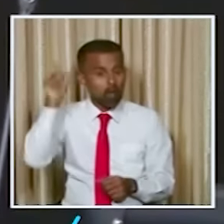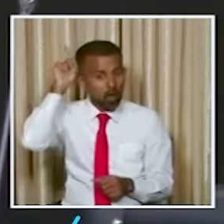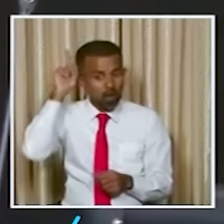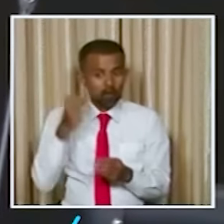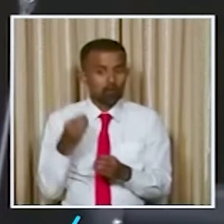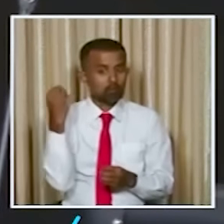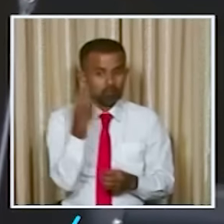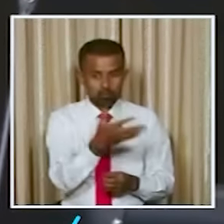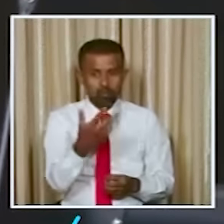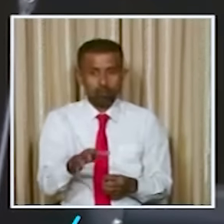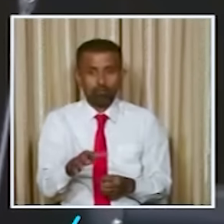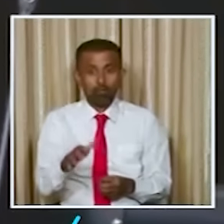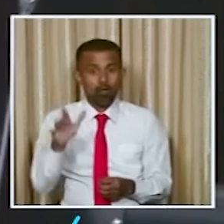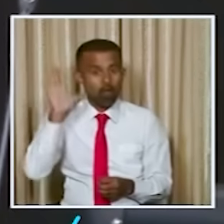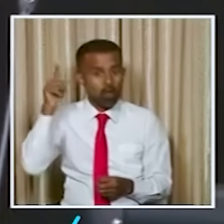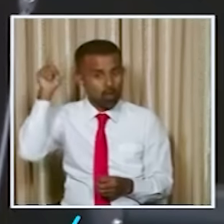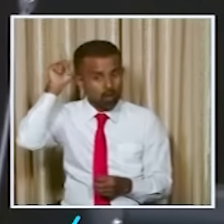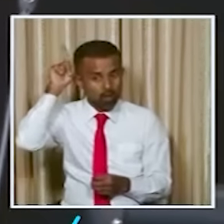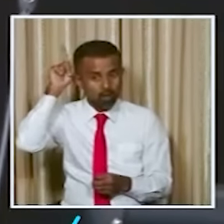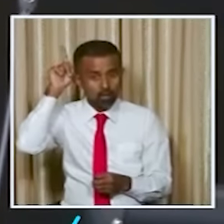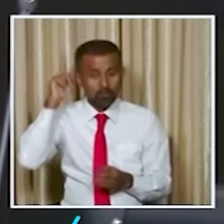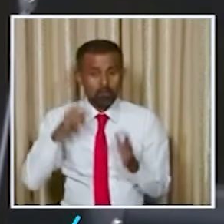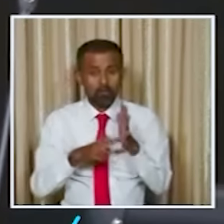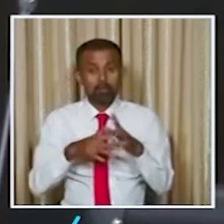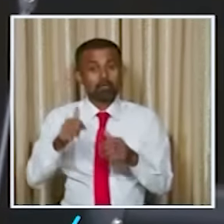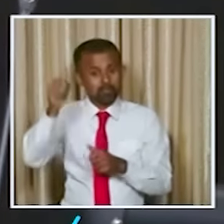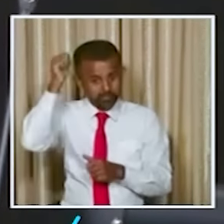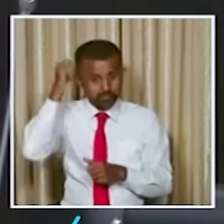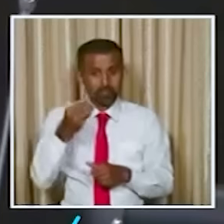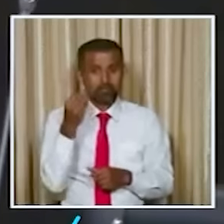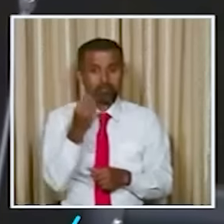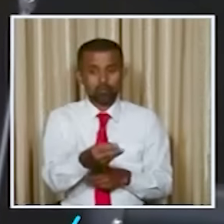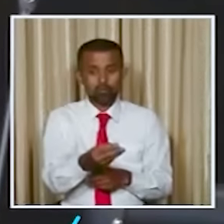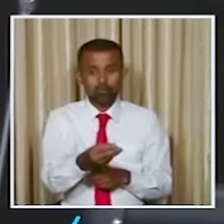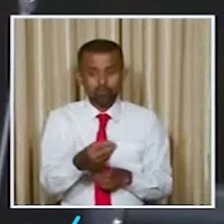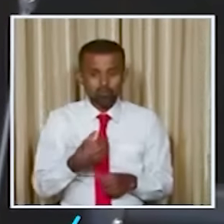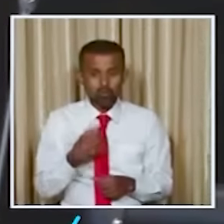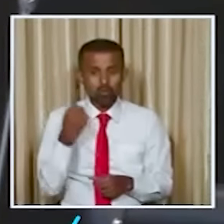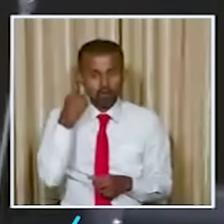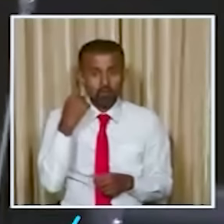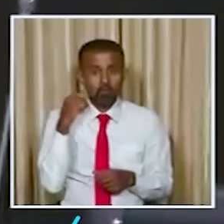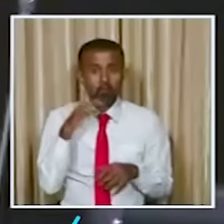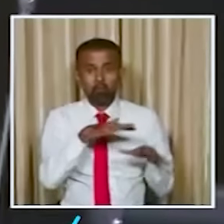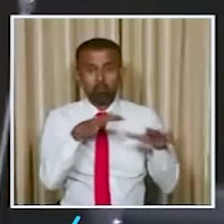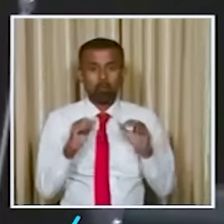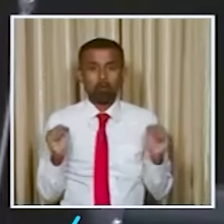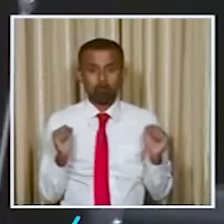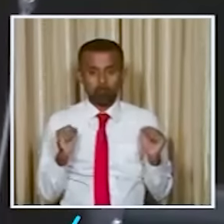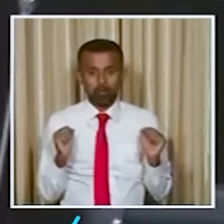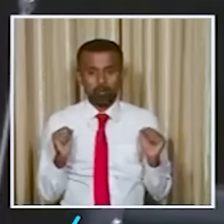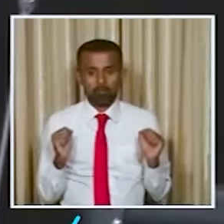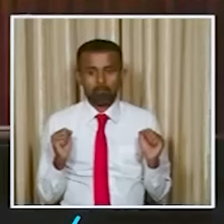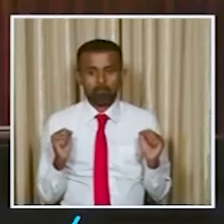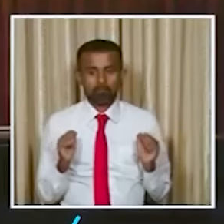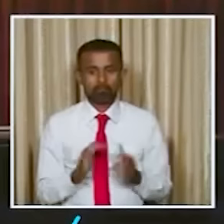දුන්නා. කුළු හරක තමයි සංකේතය යුක්තිය එදා. ඒක තමයි මං හිතන්නේ මේ ජනතාවට මේ බිය තියෙන්නේ.